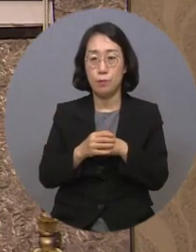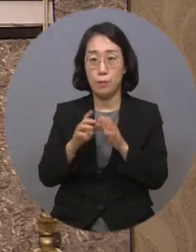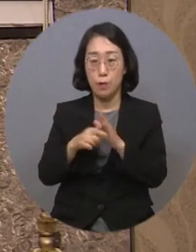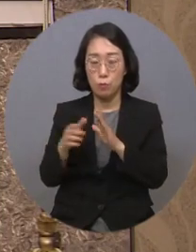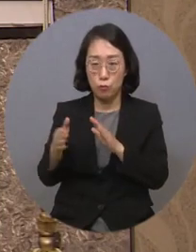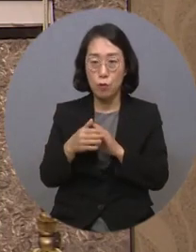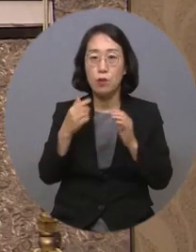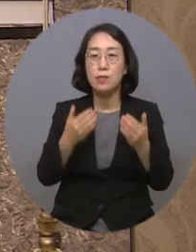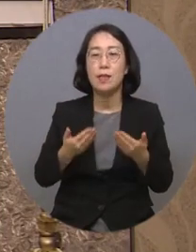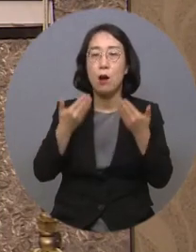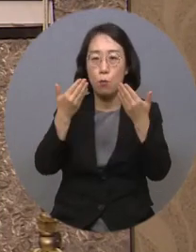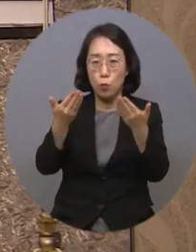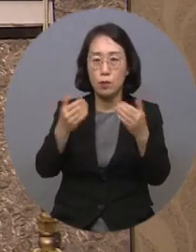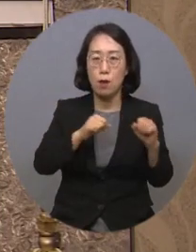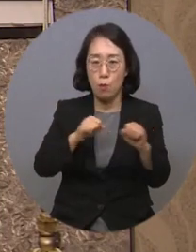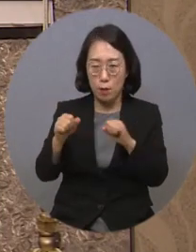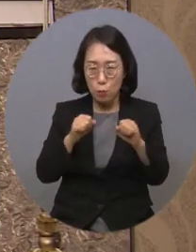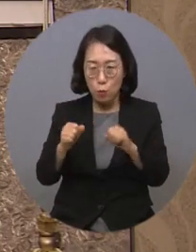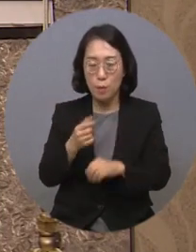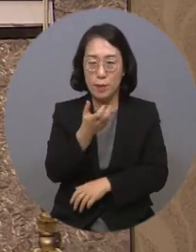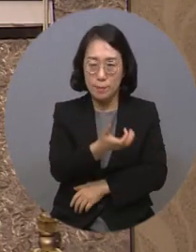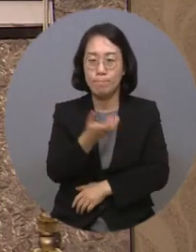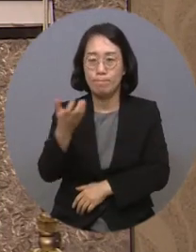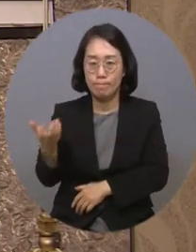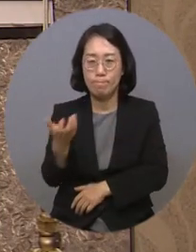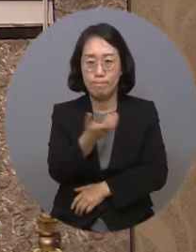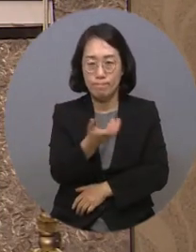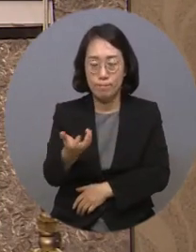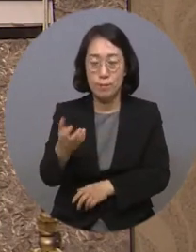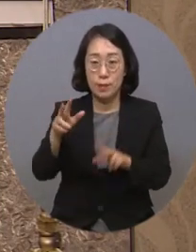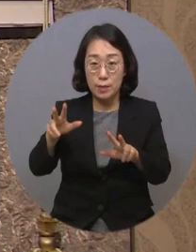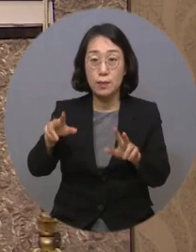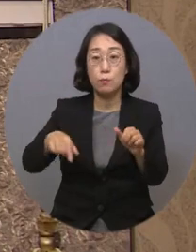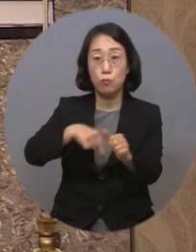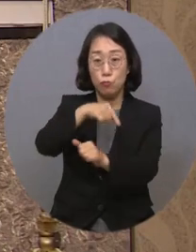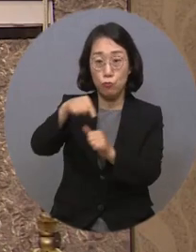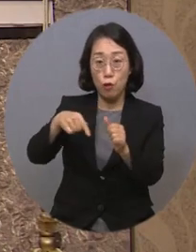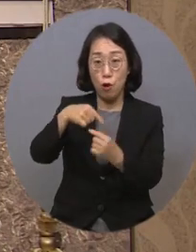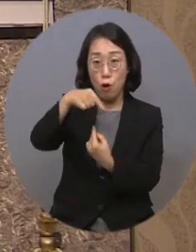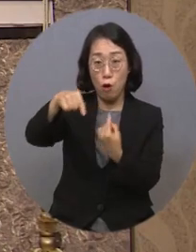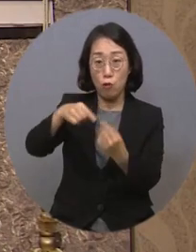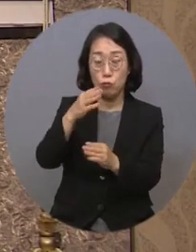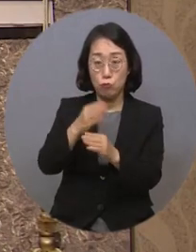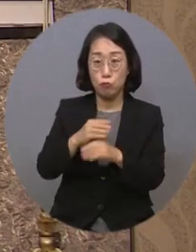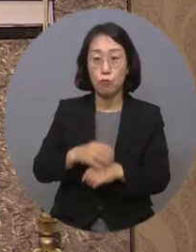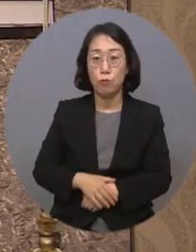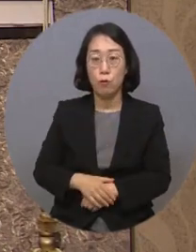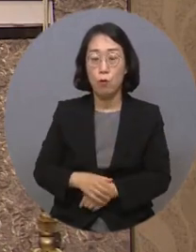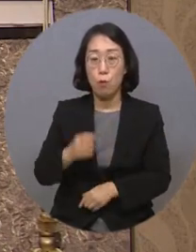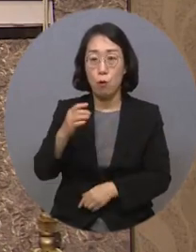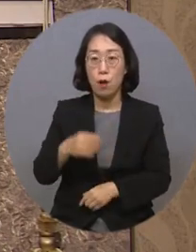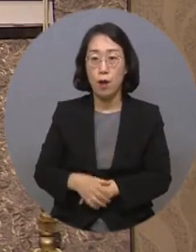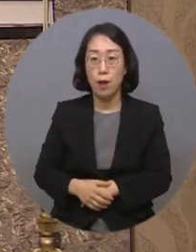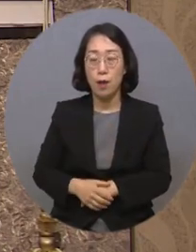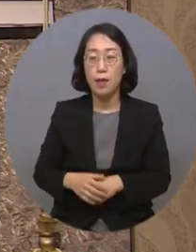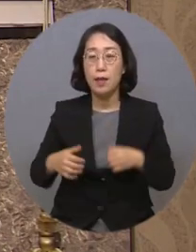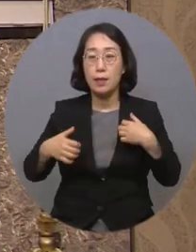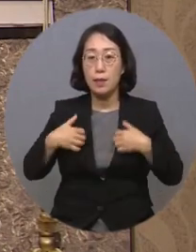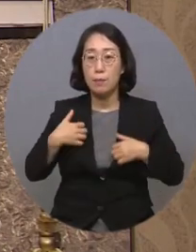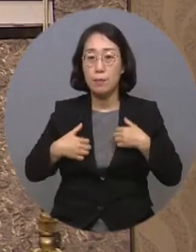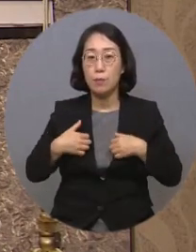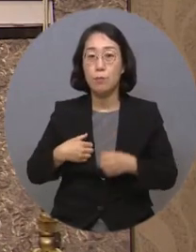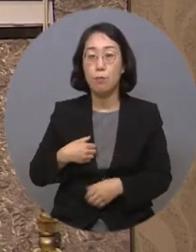봉사 활동을 많이 다니게 됐죠. 네. 그래서 이제 지금 현재 운영하고 있는 그 해 뜨는 집이 원래는 기쁨 홈스쿨이라는